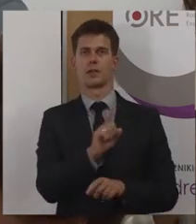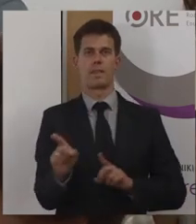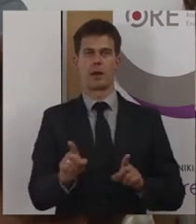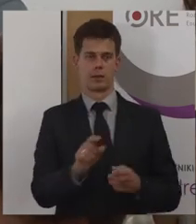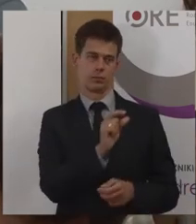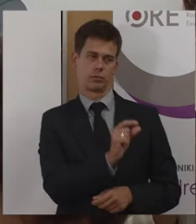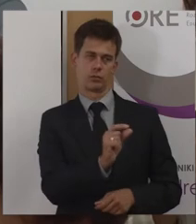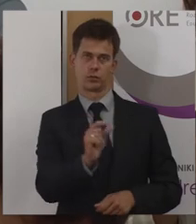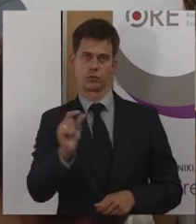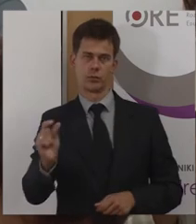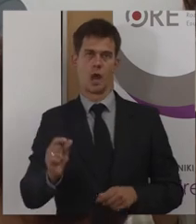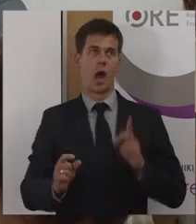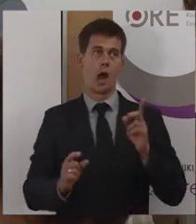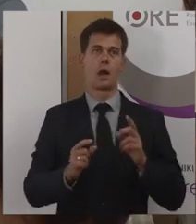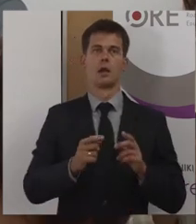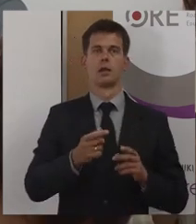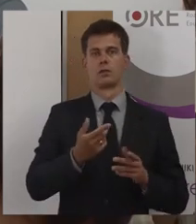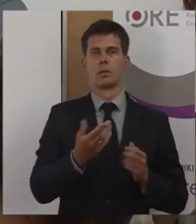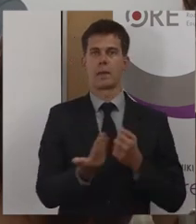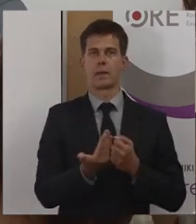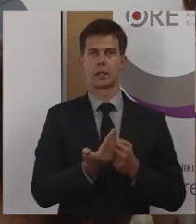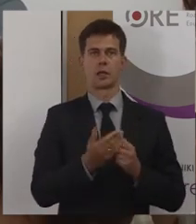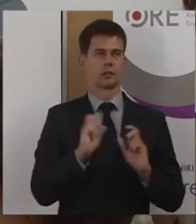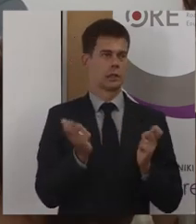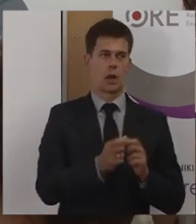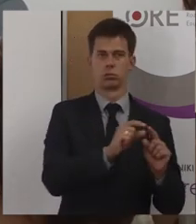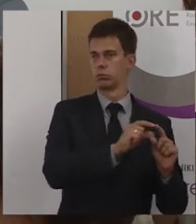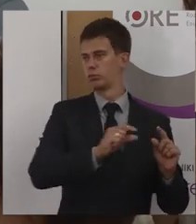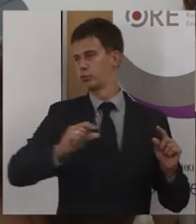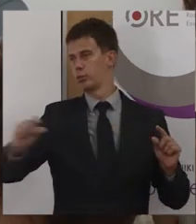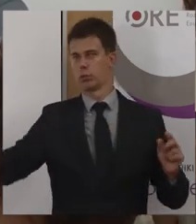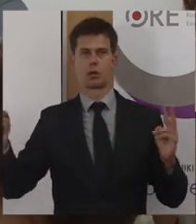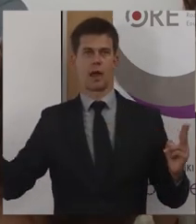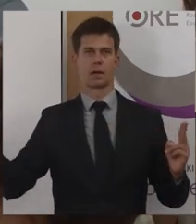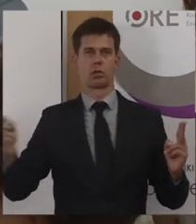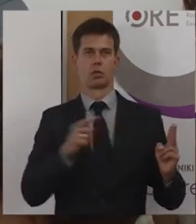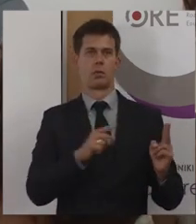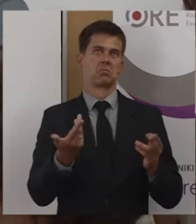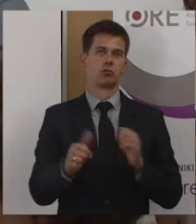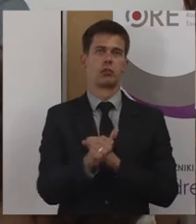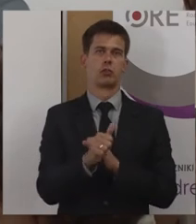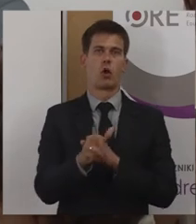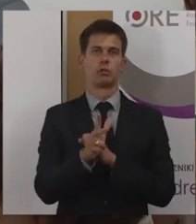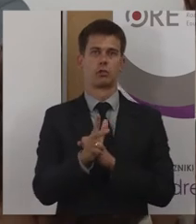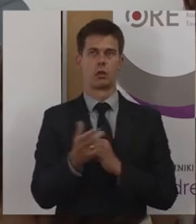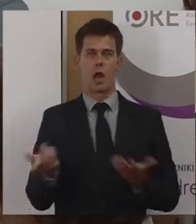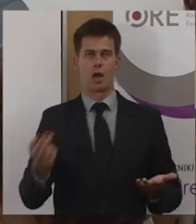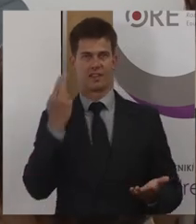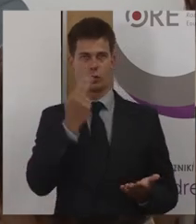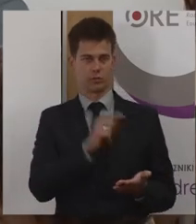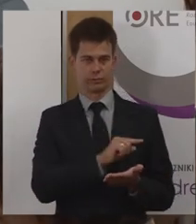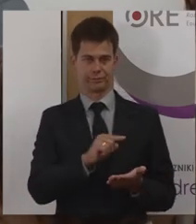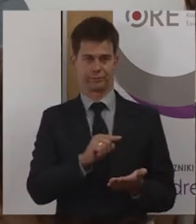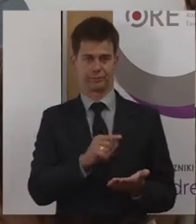równania matematycznego, która ma całą stronę i osoba widząca widzi ją w całości, osoba niewidoma przeczyta jeden kawałek i gdzie się ma do tego odnieść, to jest kwestia po